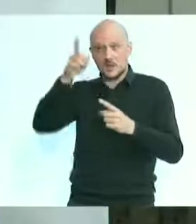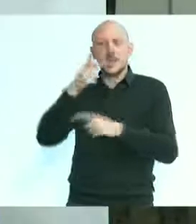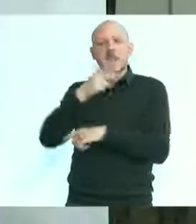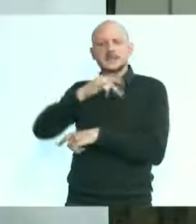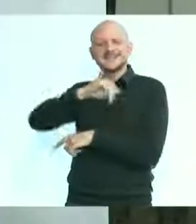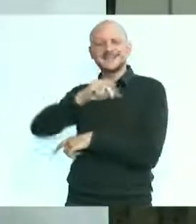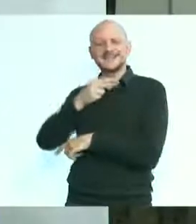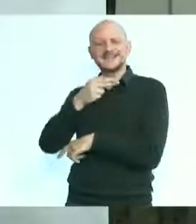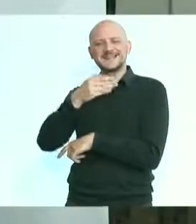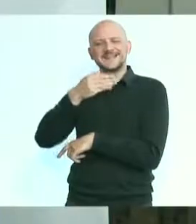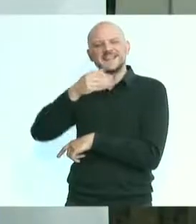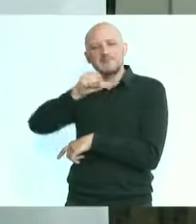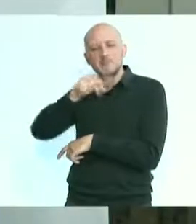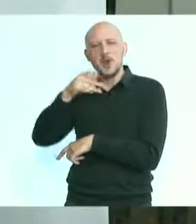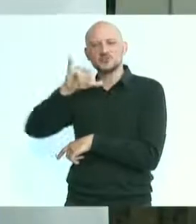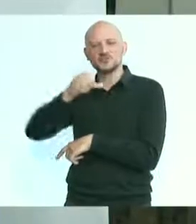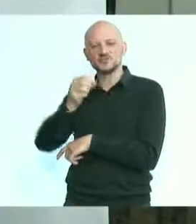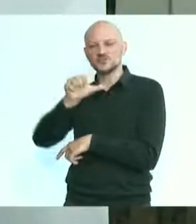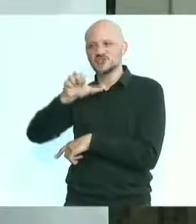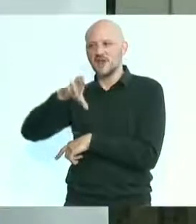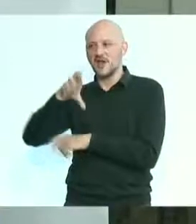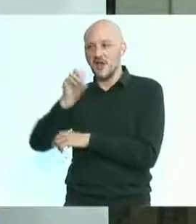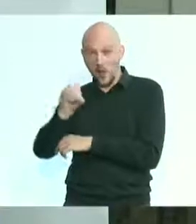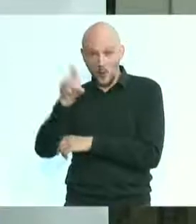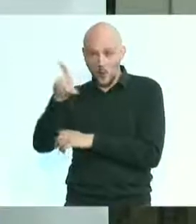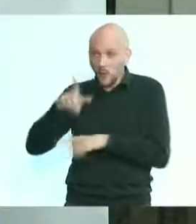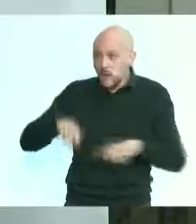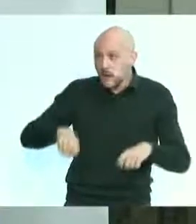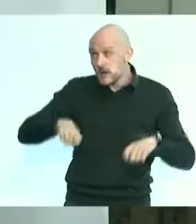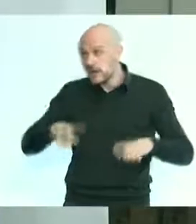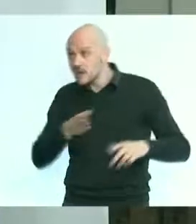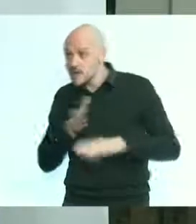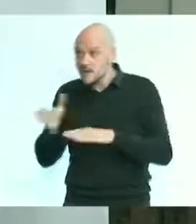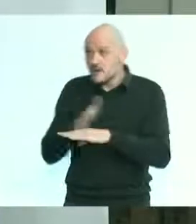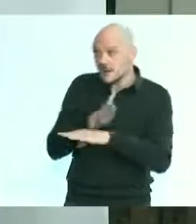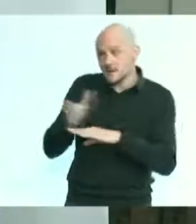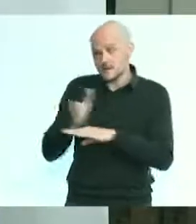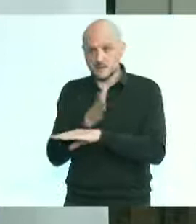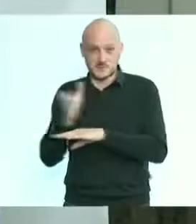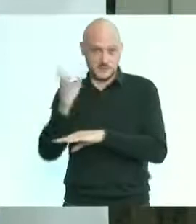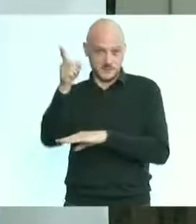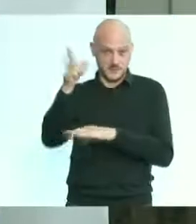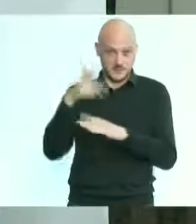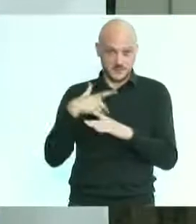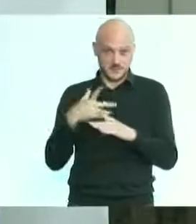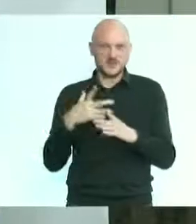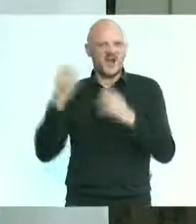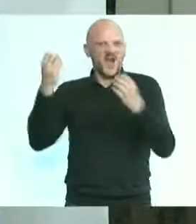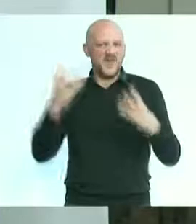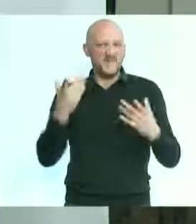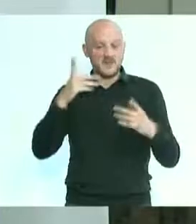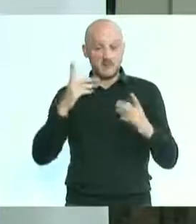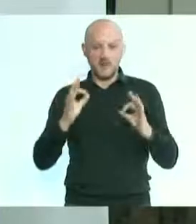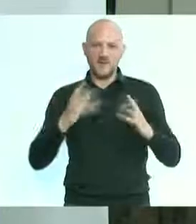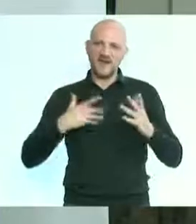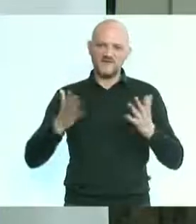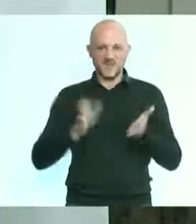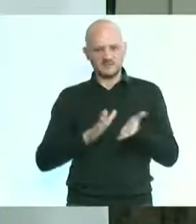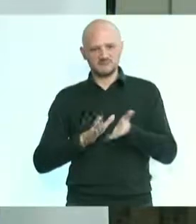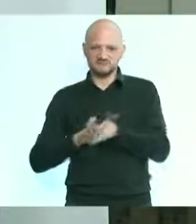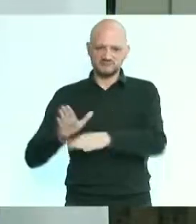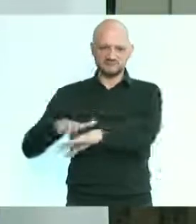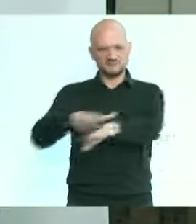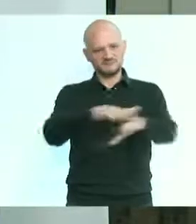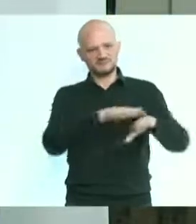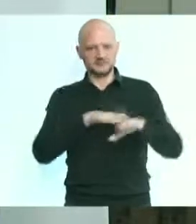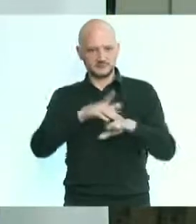Joëlette. C'était quelque chose d'extrêmement précis. Nous nous sommes rencontrés, nous avons travaillé sur les outils et depuis des